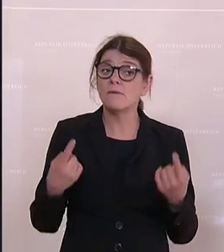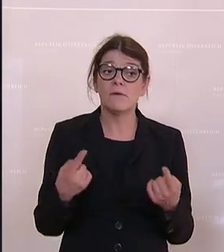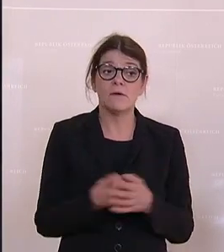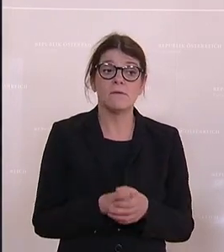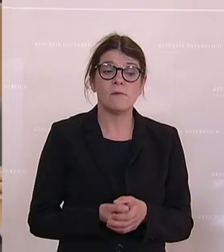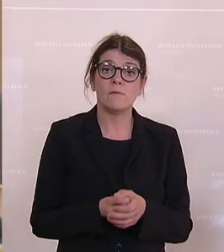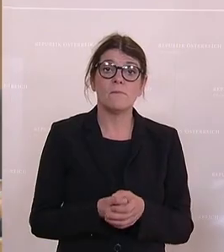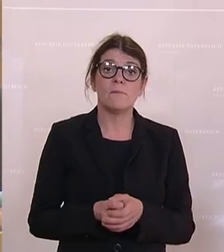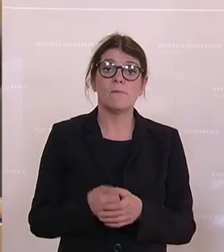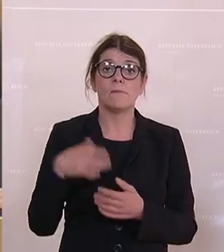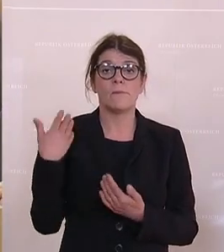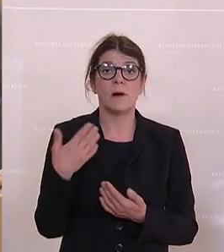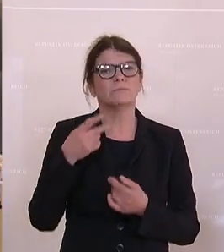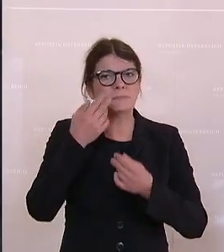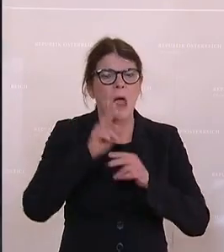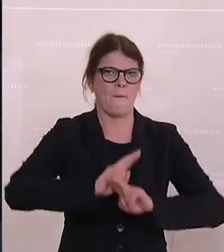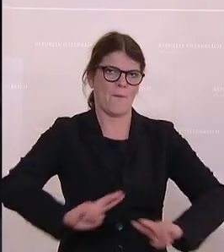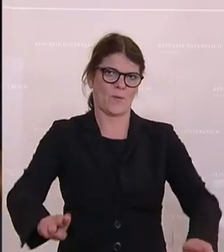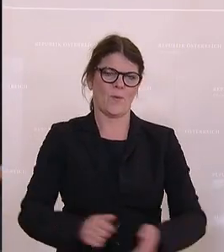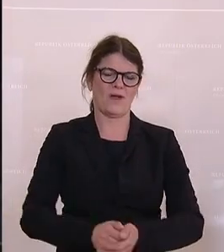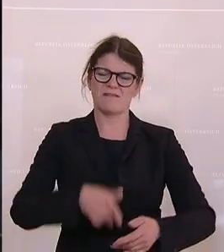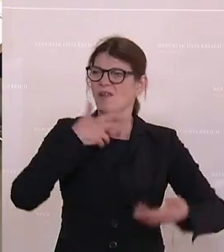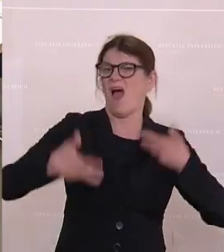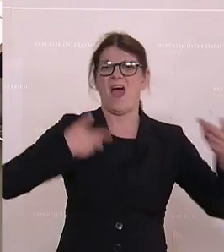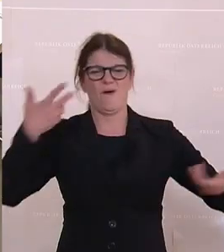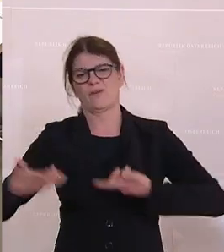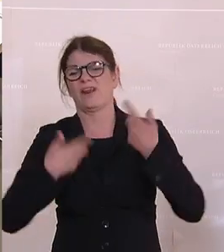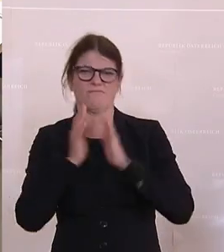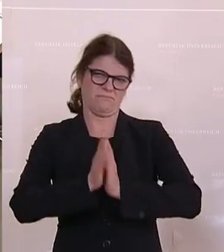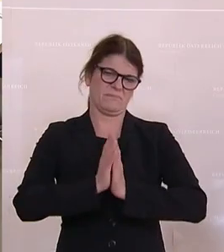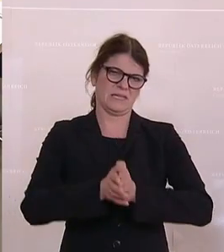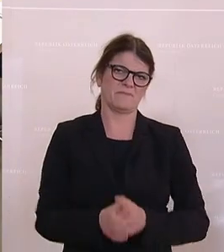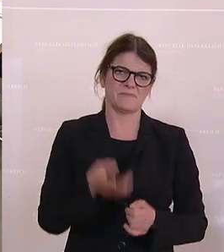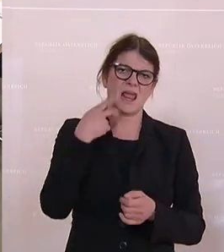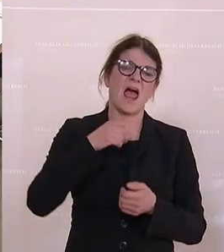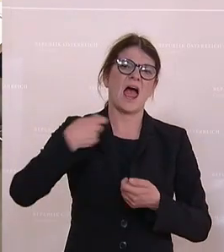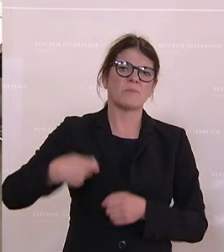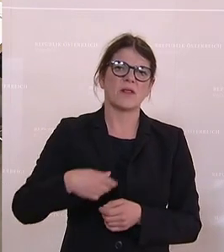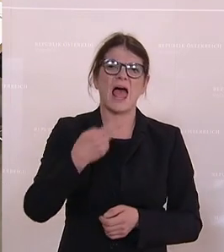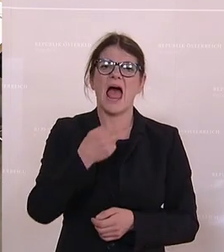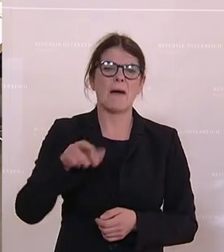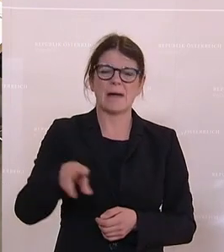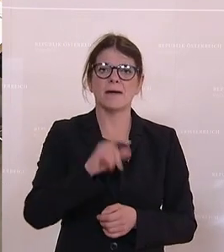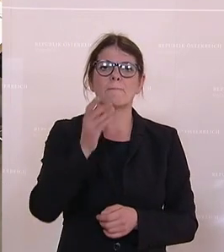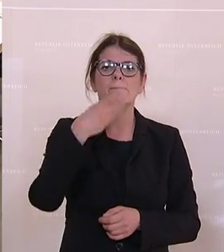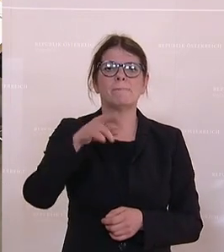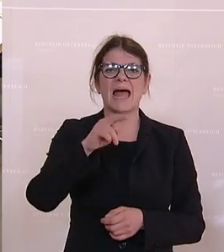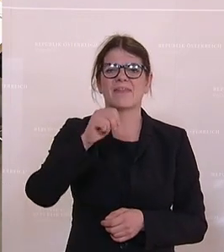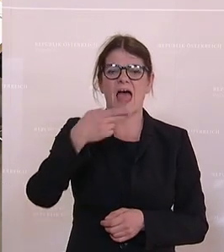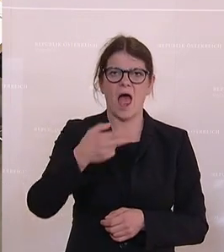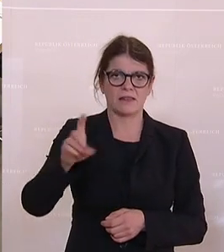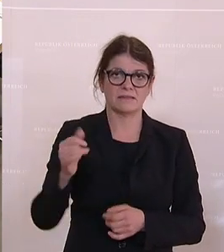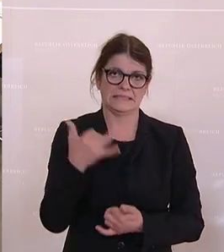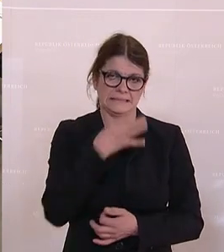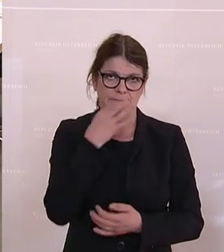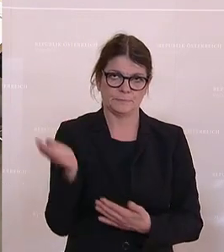von den Grünen. Die Regierung arbeitet daran, ein neues Energieeffizienzgesetz auf den Weg zu bringen. Und er